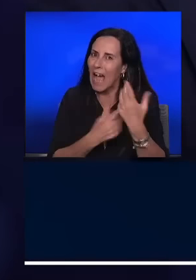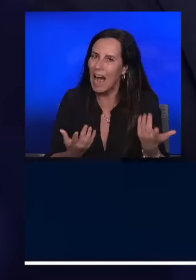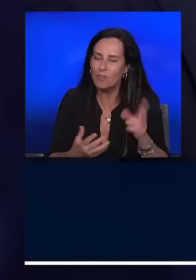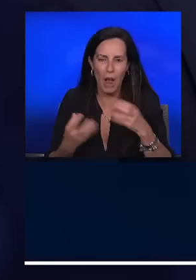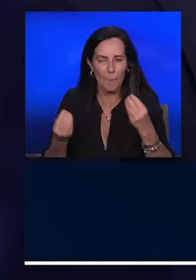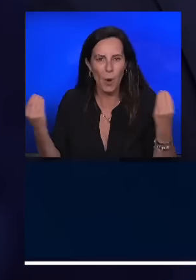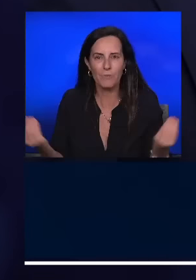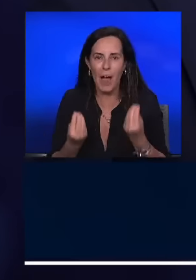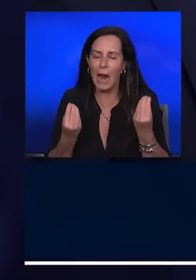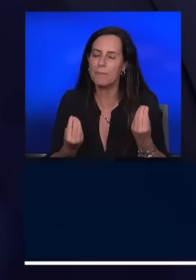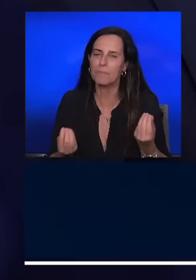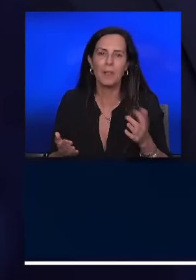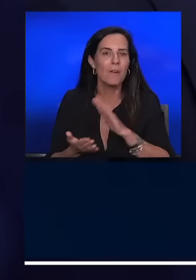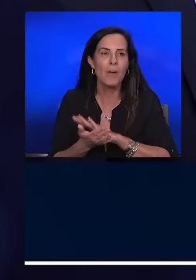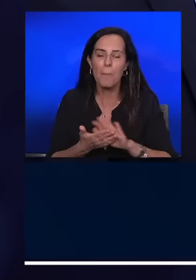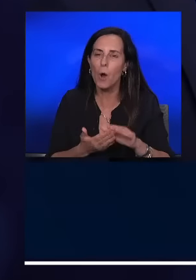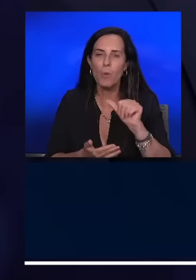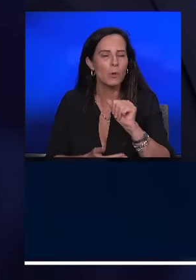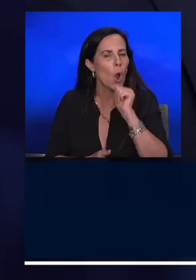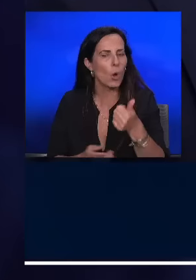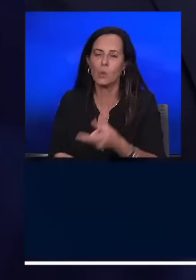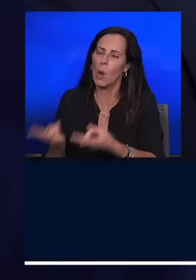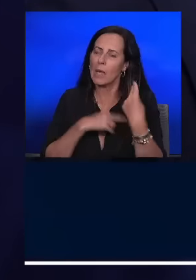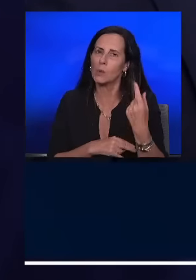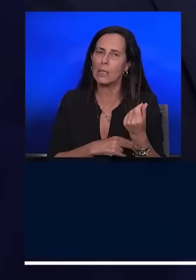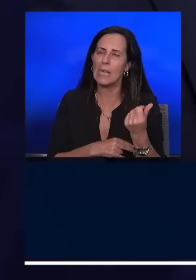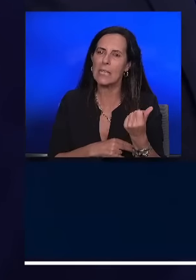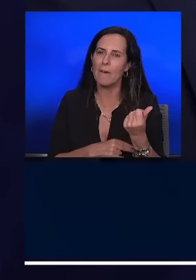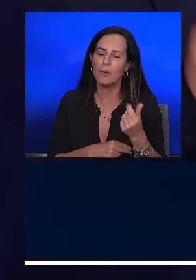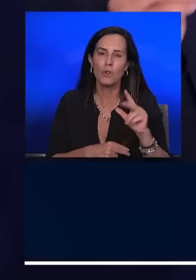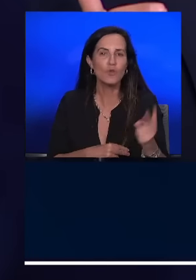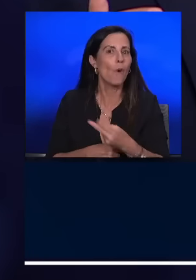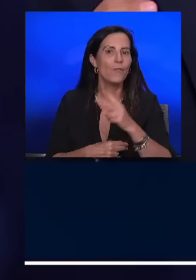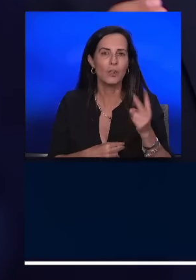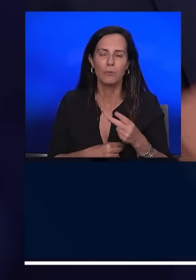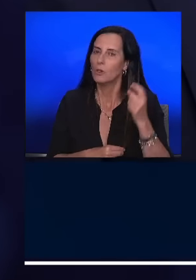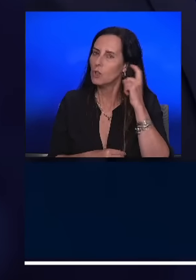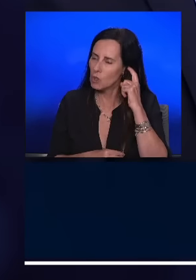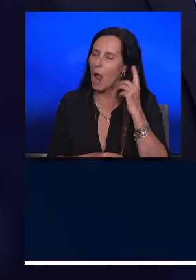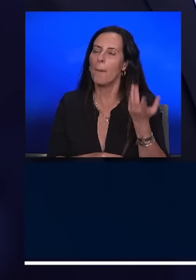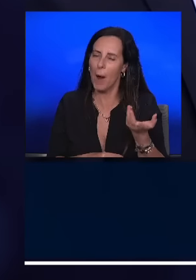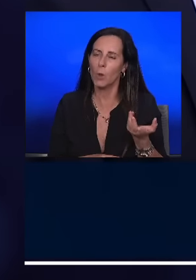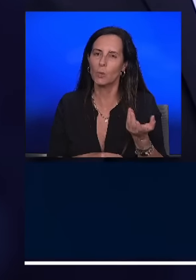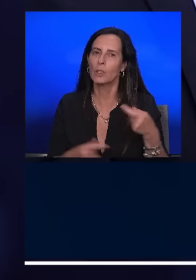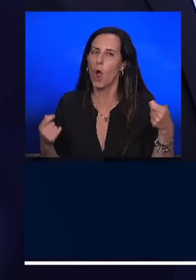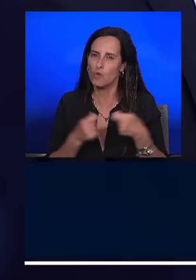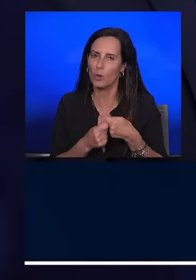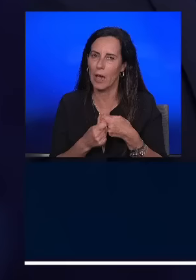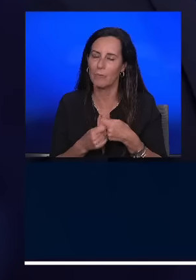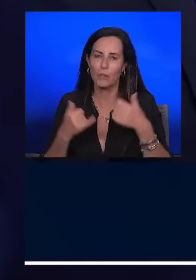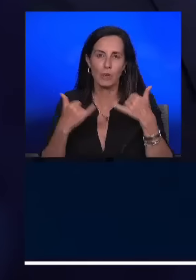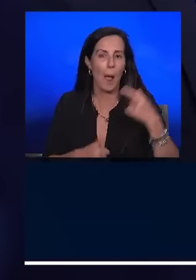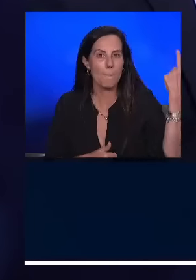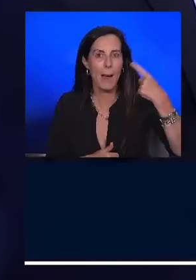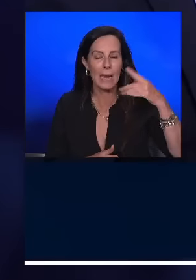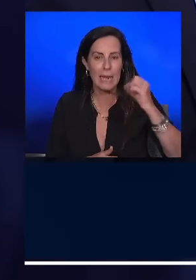דברים לצידם, ופשוט בעמוזה סירבו להחזיר להם את הכסף. פעם אחר פעם שמענו את אריאל אהרוני השותף, שכרגע מאיים, שאומר